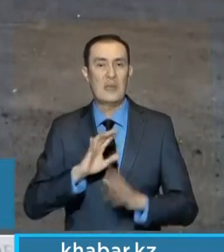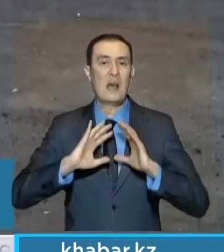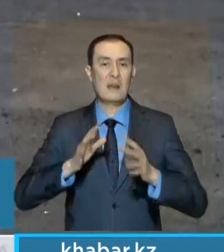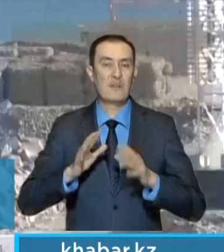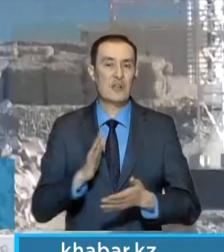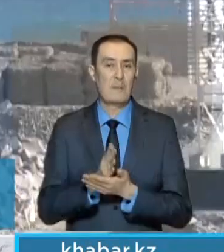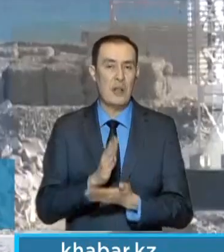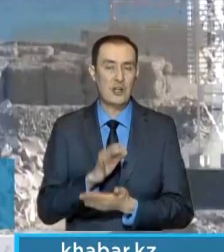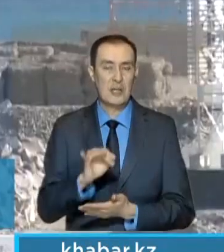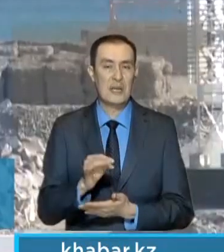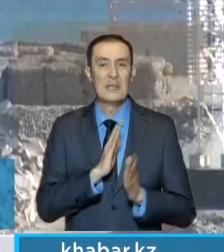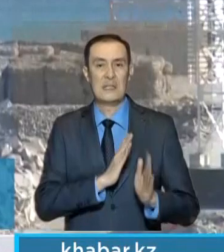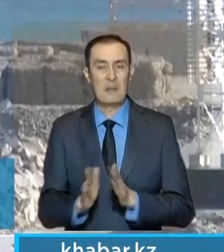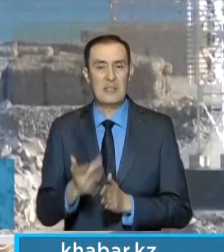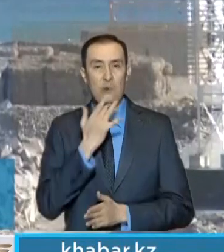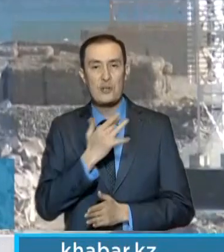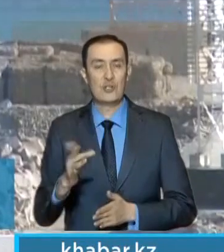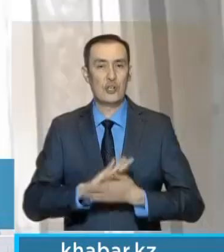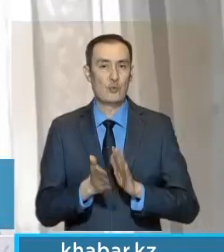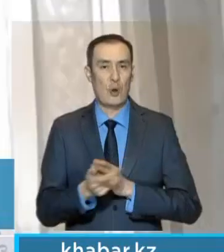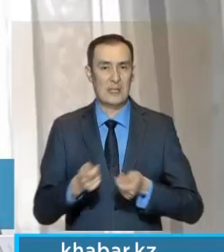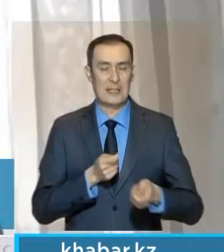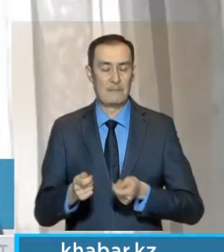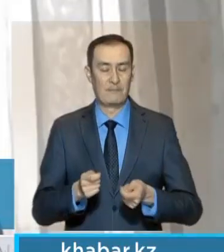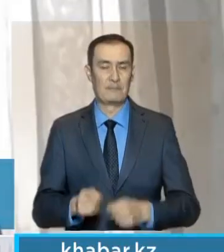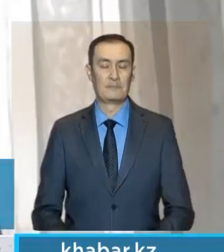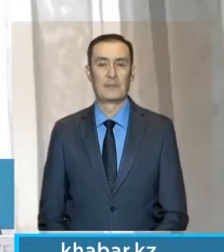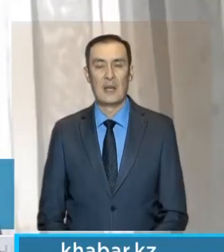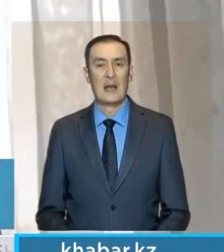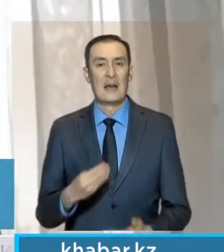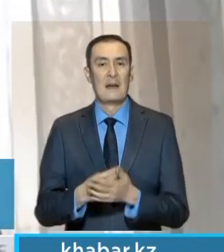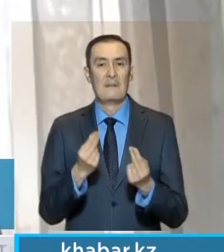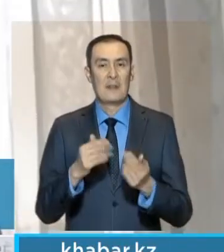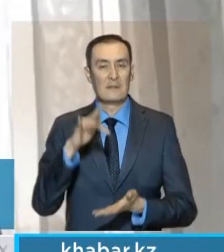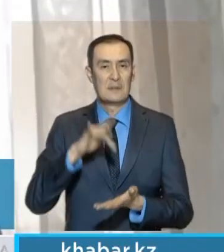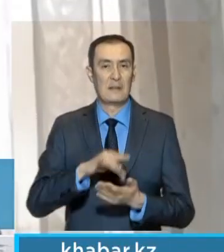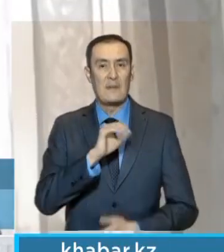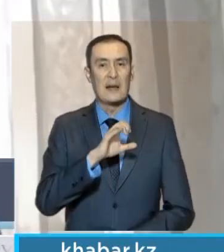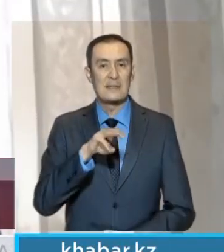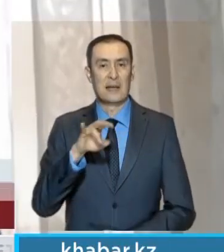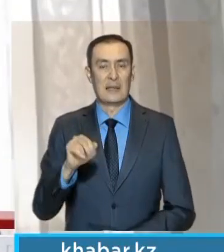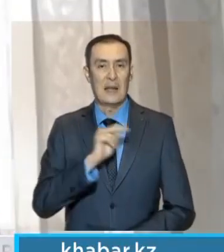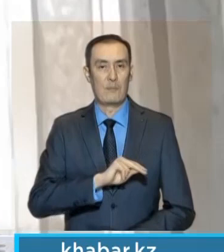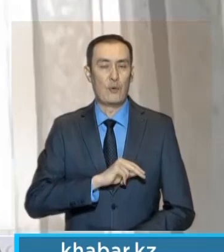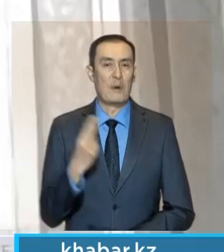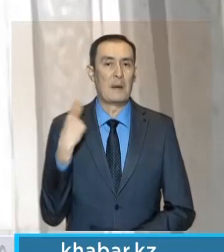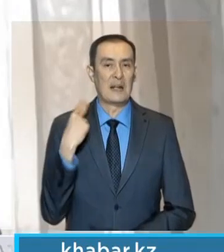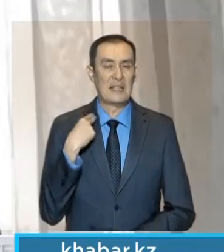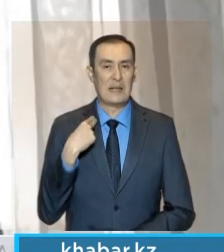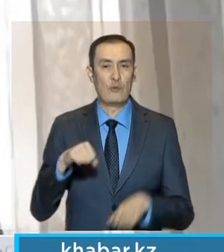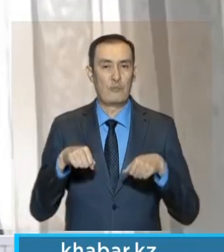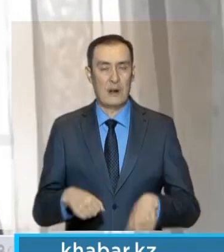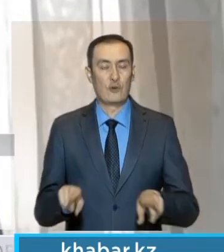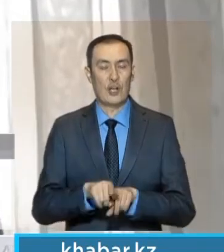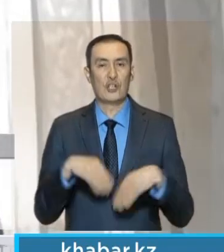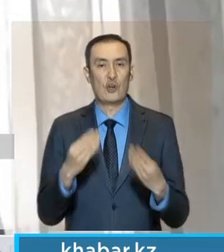расположени и стабильность политической ситуации финансовом центре Астаны работает по британскому праву это также